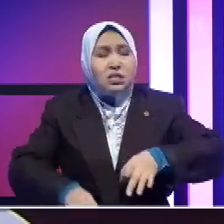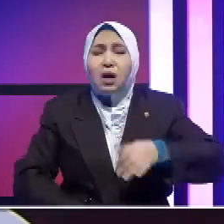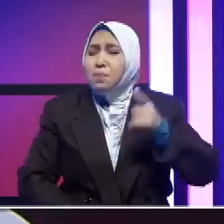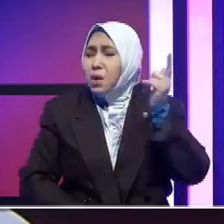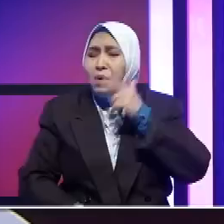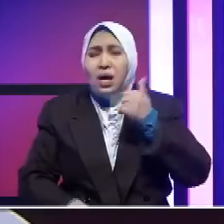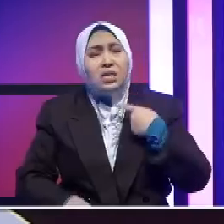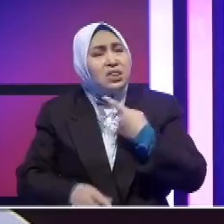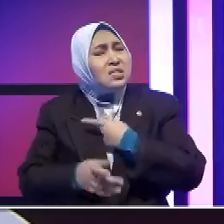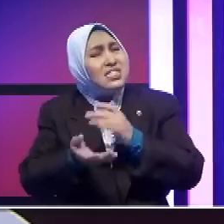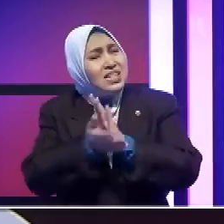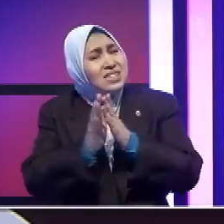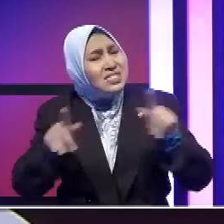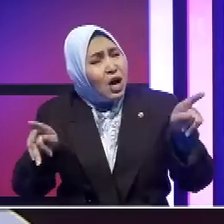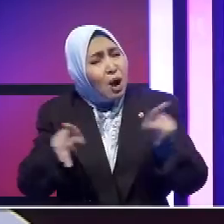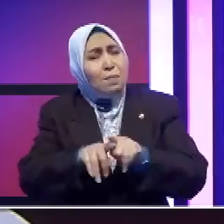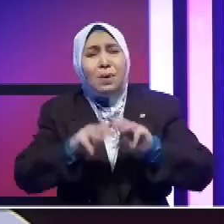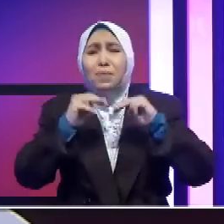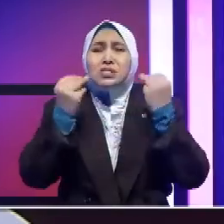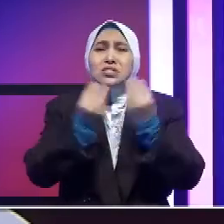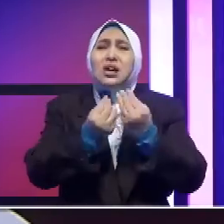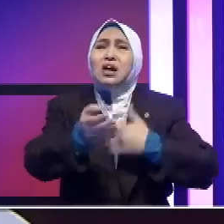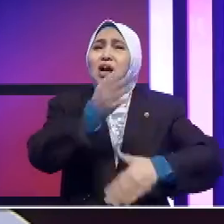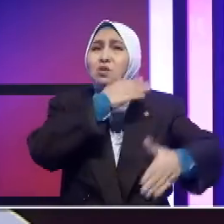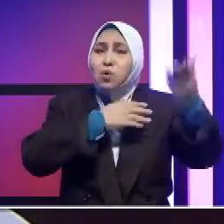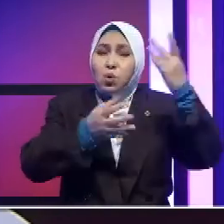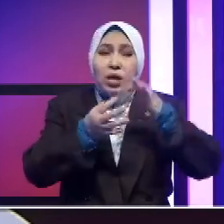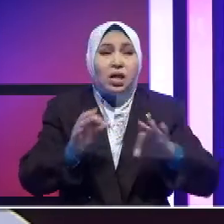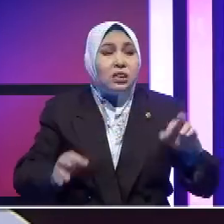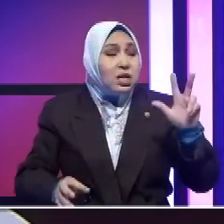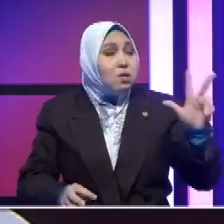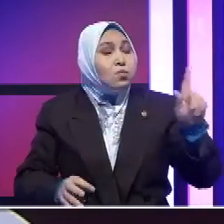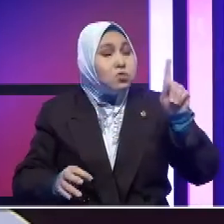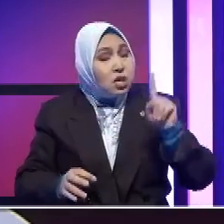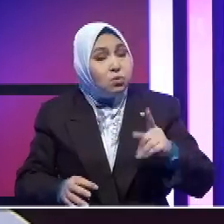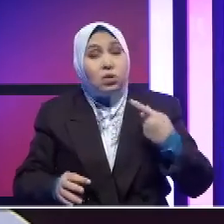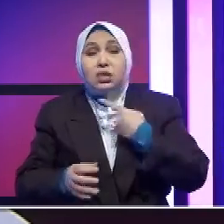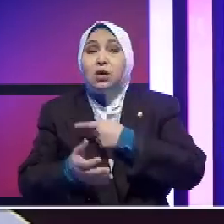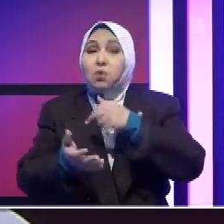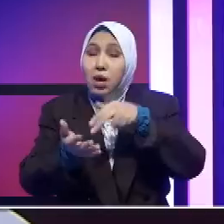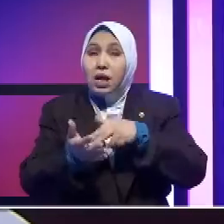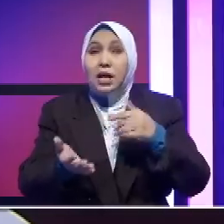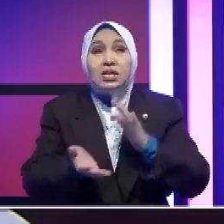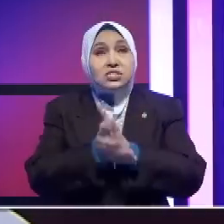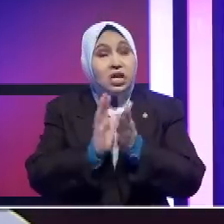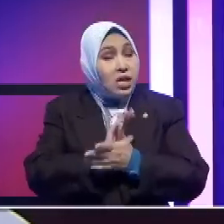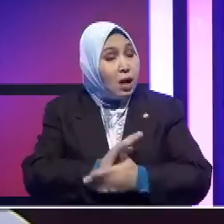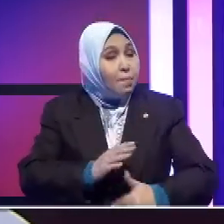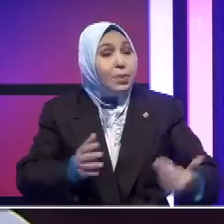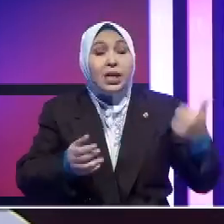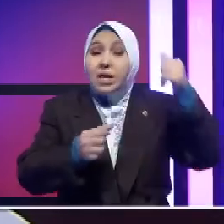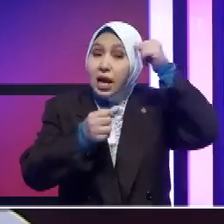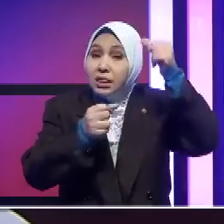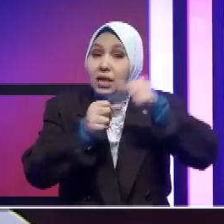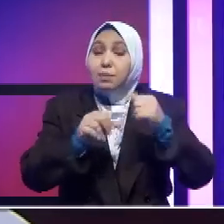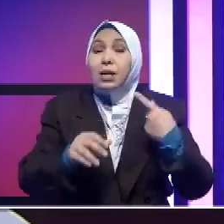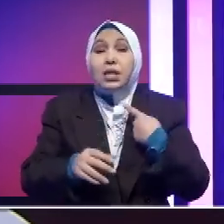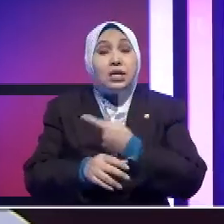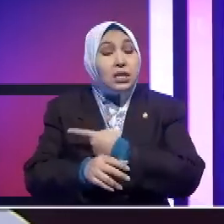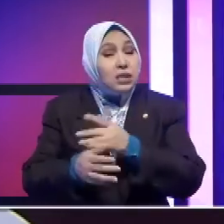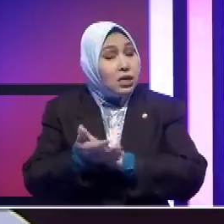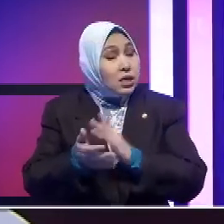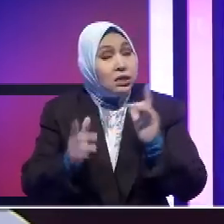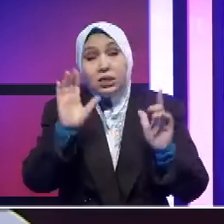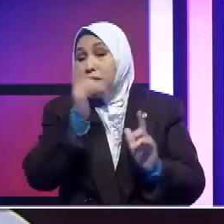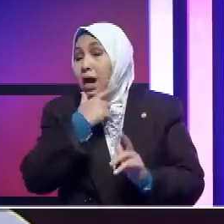jadi macam bangsa-bangsa dahulu. Ayat 31 kita baca ulang sekali lagi sebagai peringatan juga kepada kita, kita tidak mahu